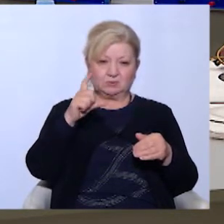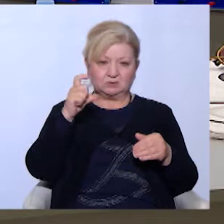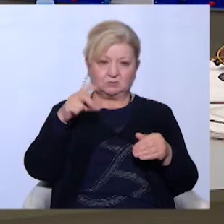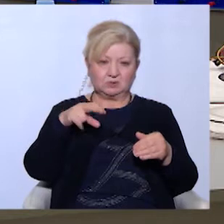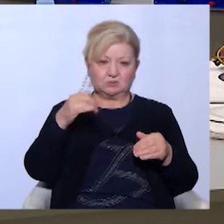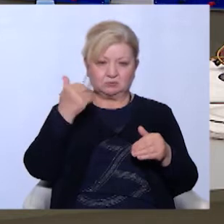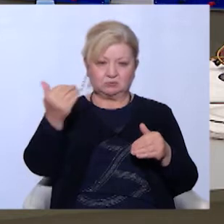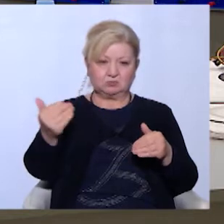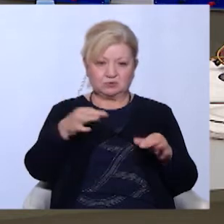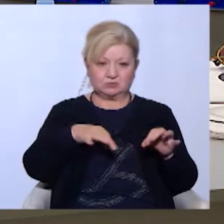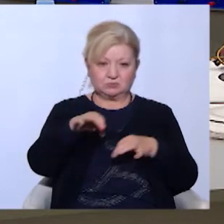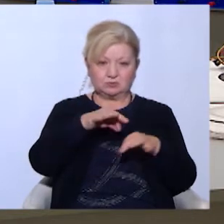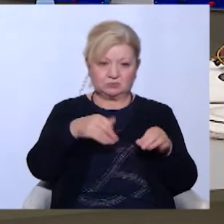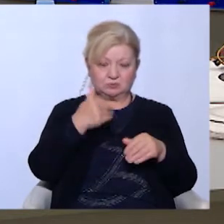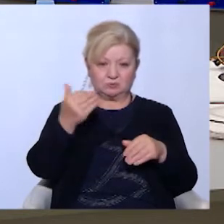და